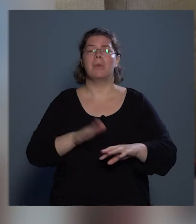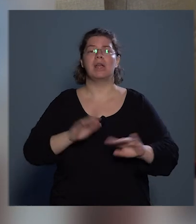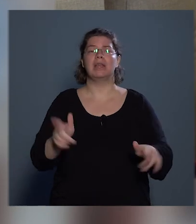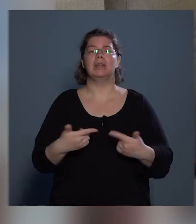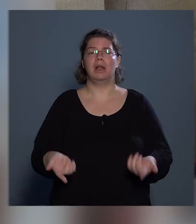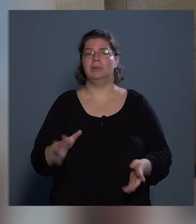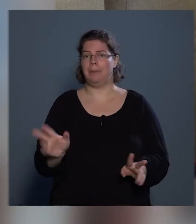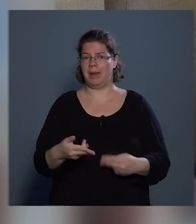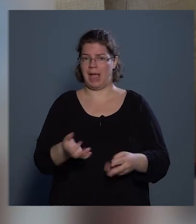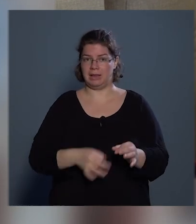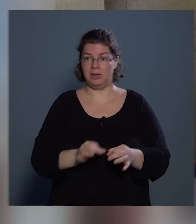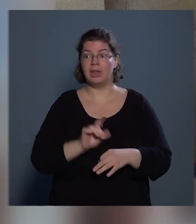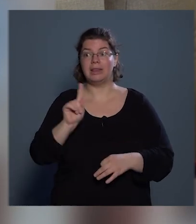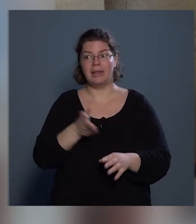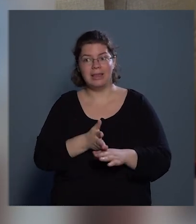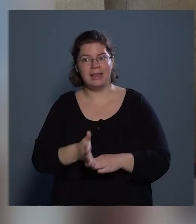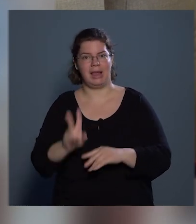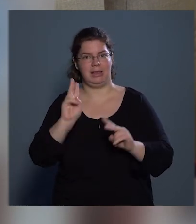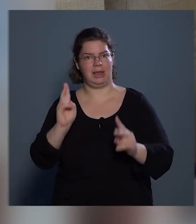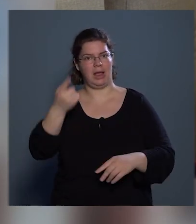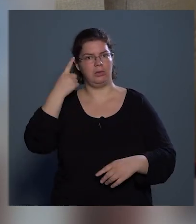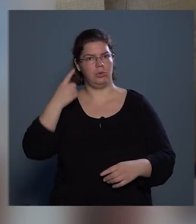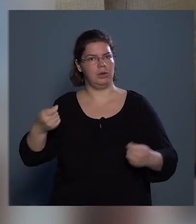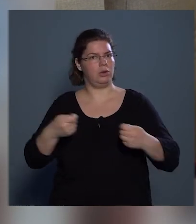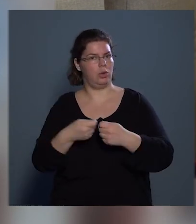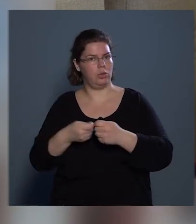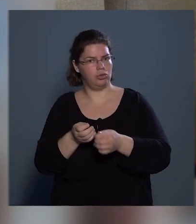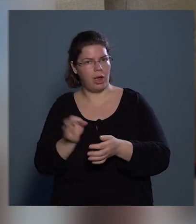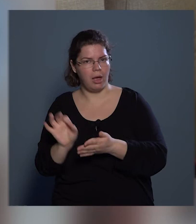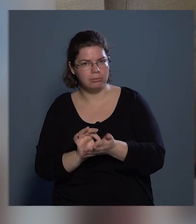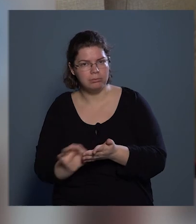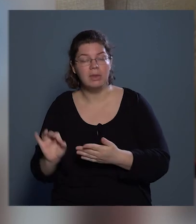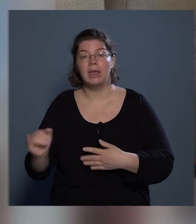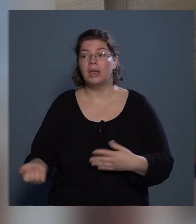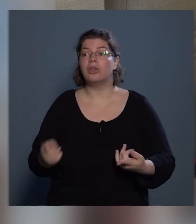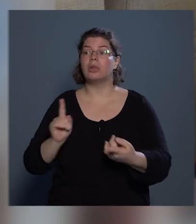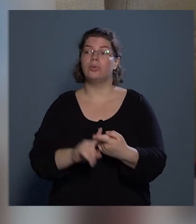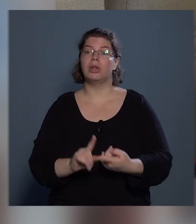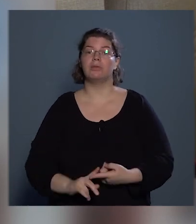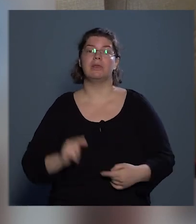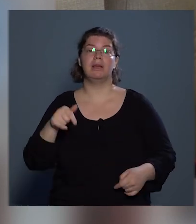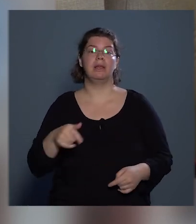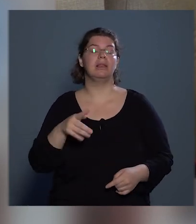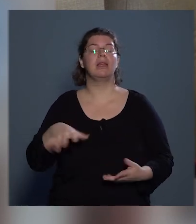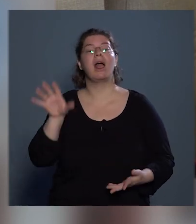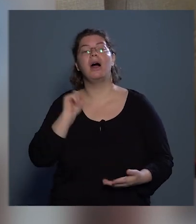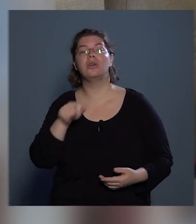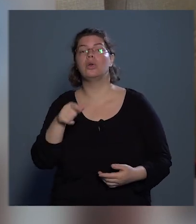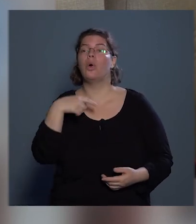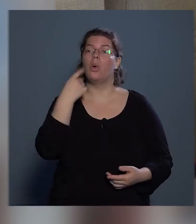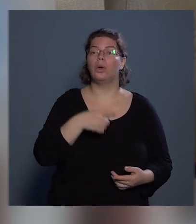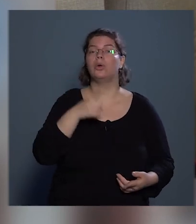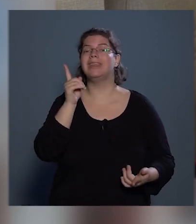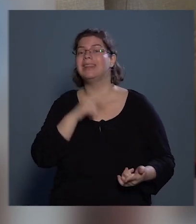teljesíthetőek, de az irányokat igenis ki kellene tudni közösen jelölni, és ez vonatkozik az itt elhangzott Onodi, Tátra,